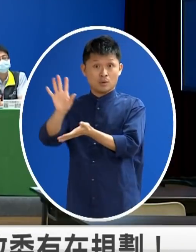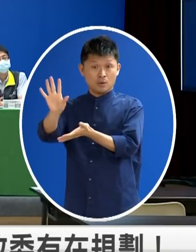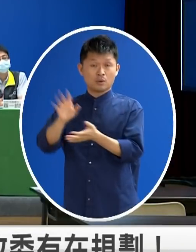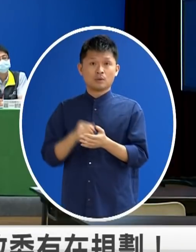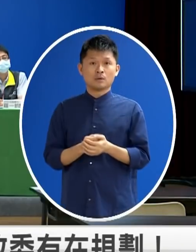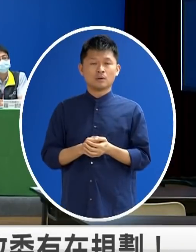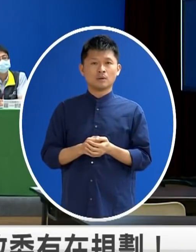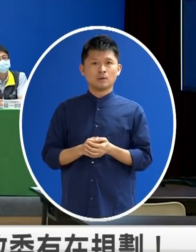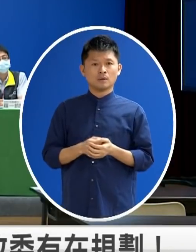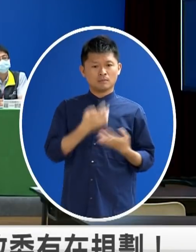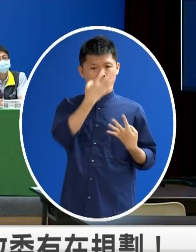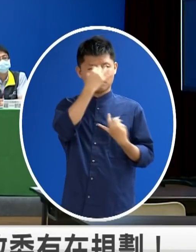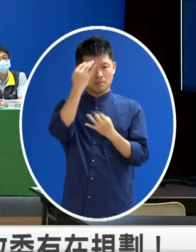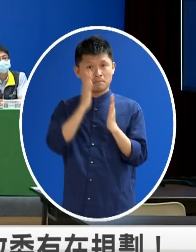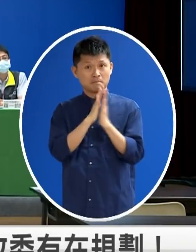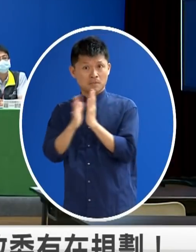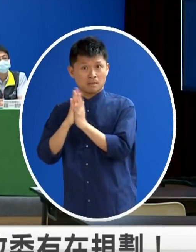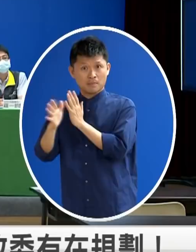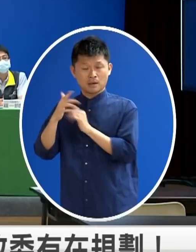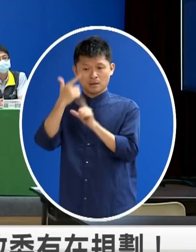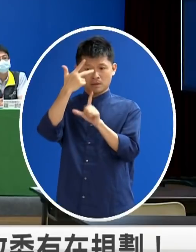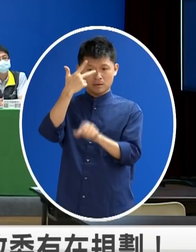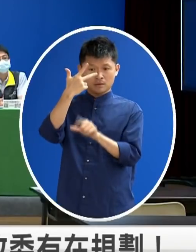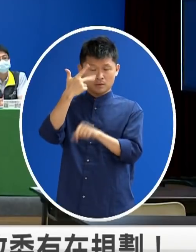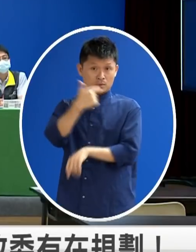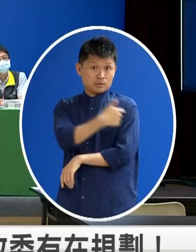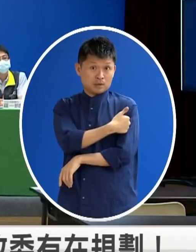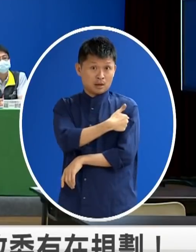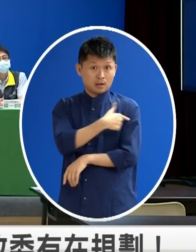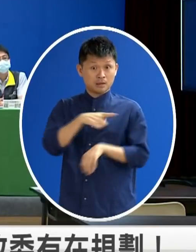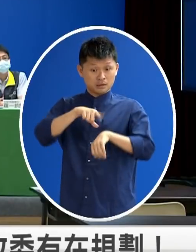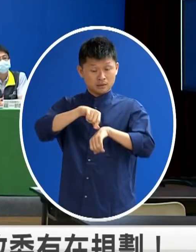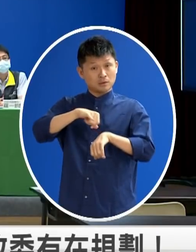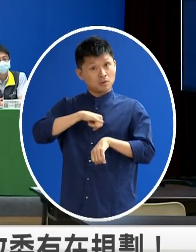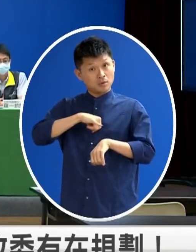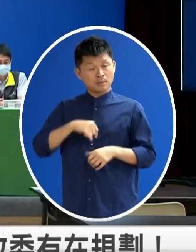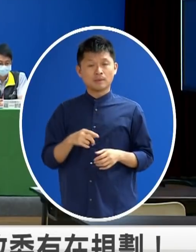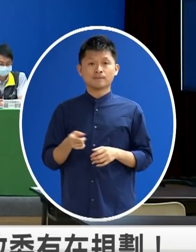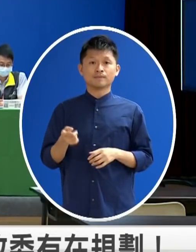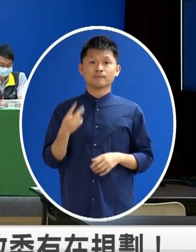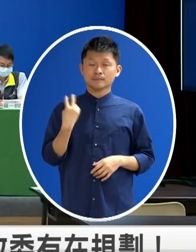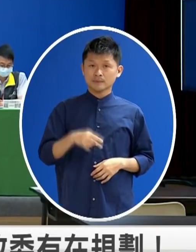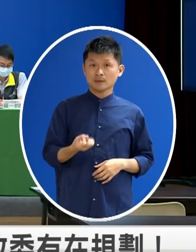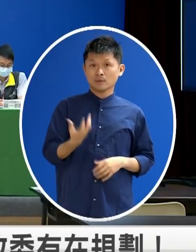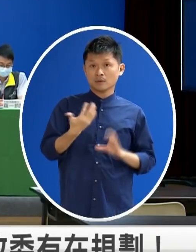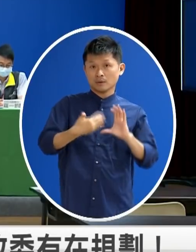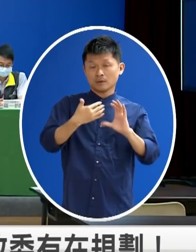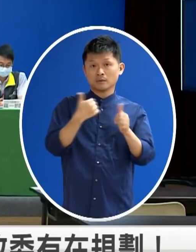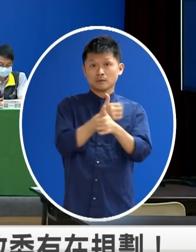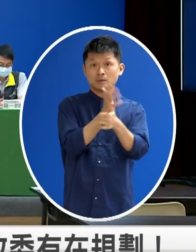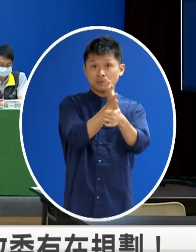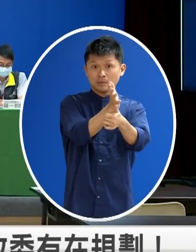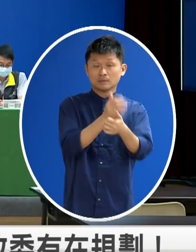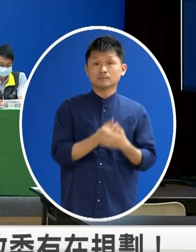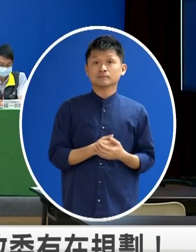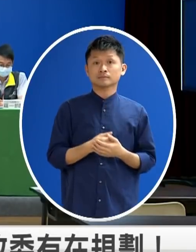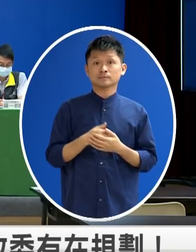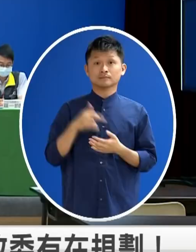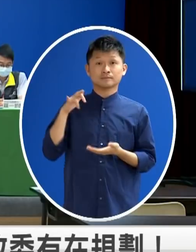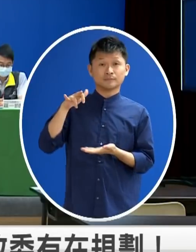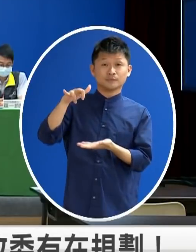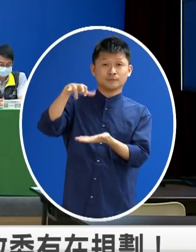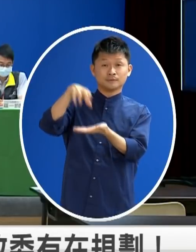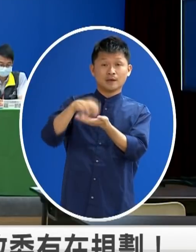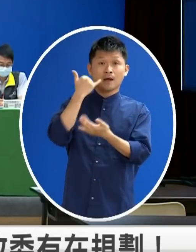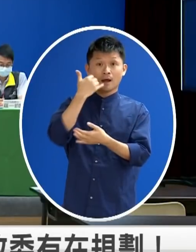重点，照时程来看的话，我们能赶上7月施打吗？那另外还想帮华视代问一题，他们想要问说边境海关